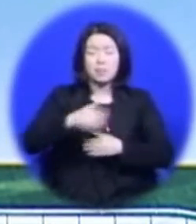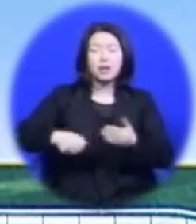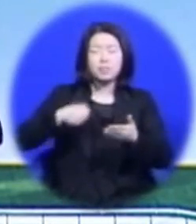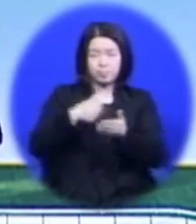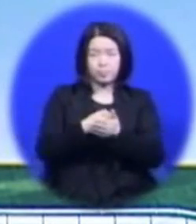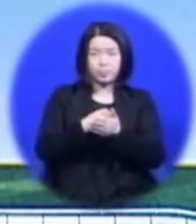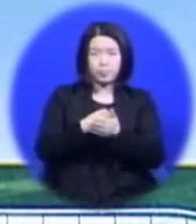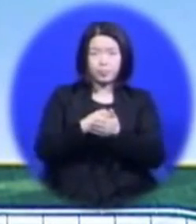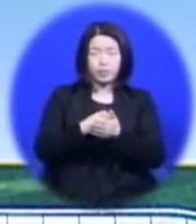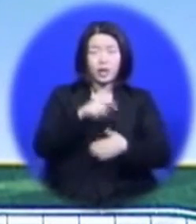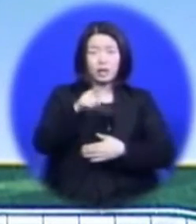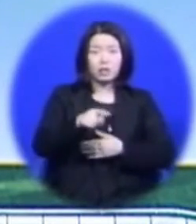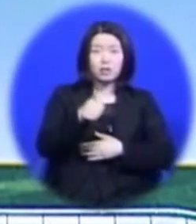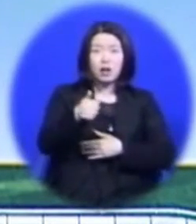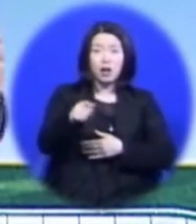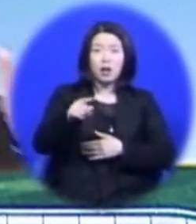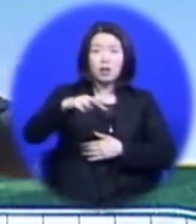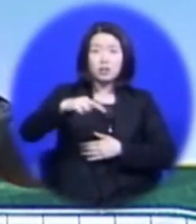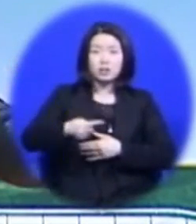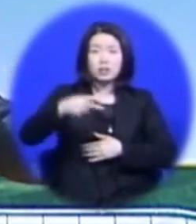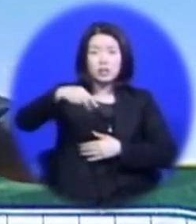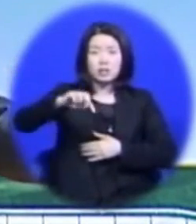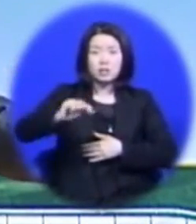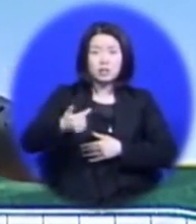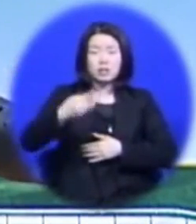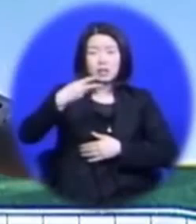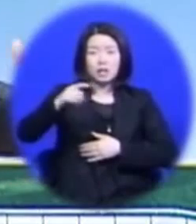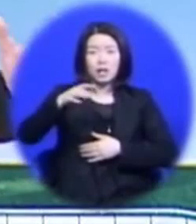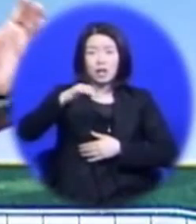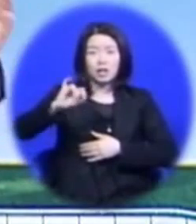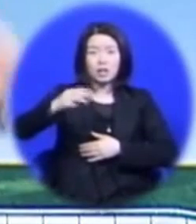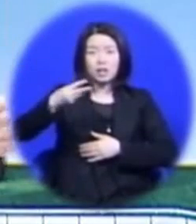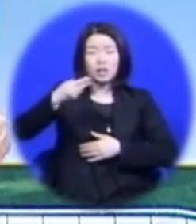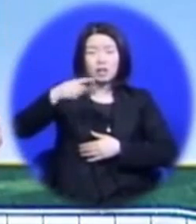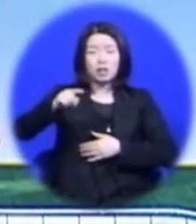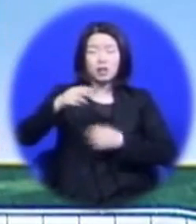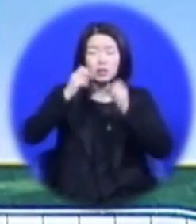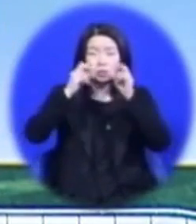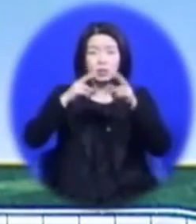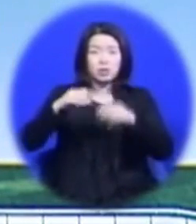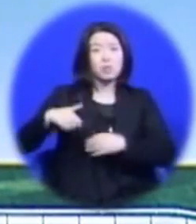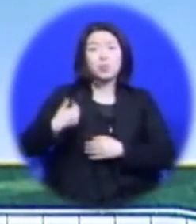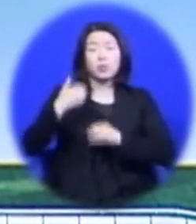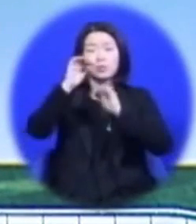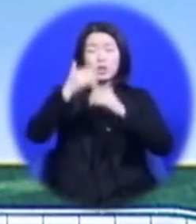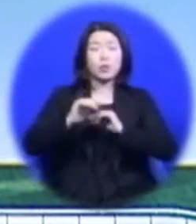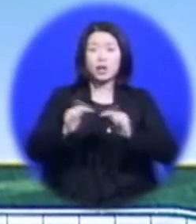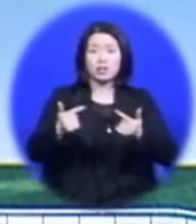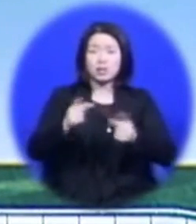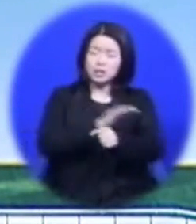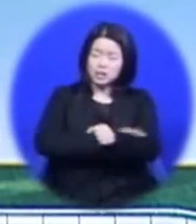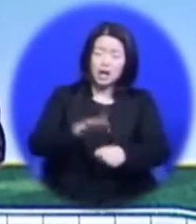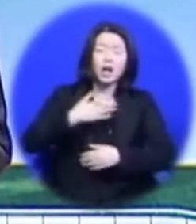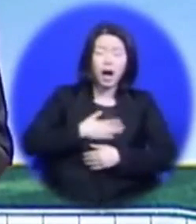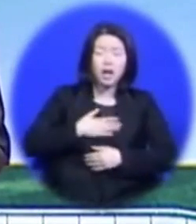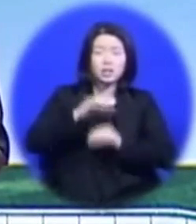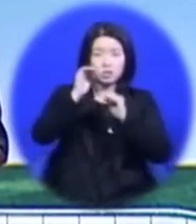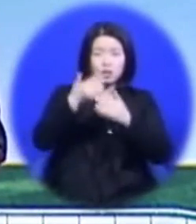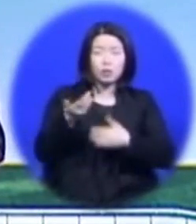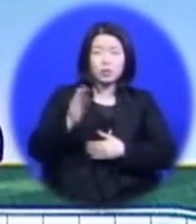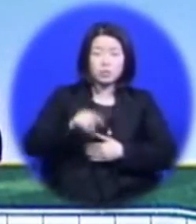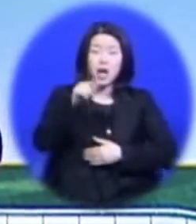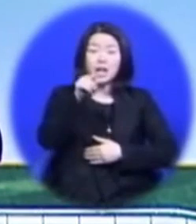이것은 허드슨 테일러 선교사님이 모르던 내용이 아닙니다. 이미 잘 알던 말씀이지만 그 말씀을